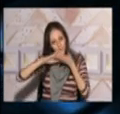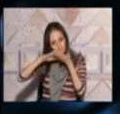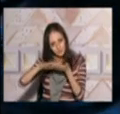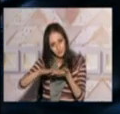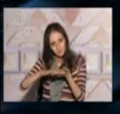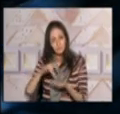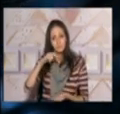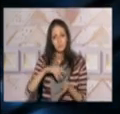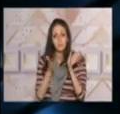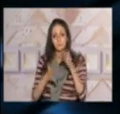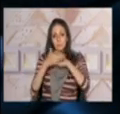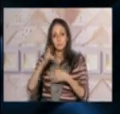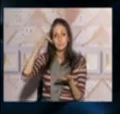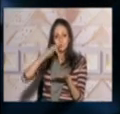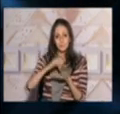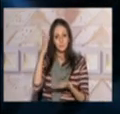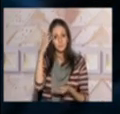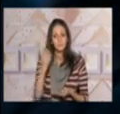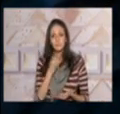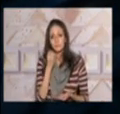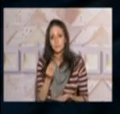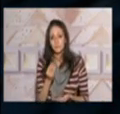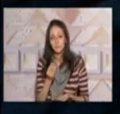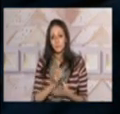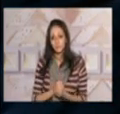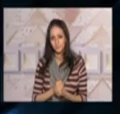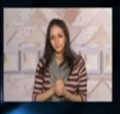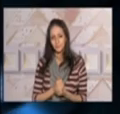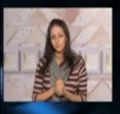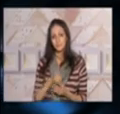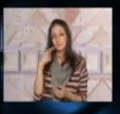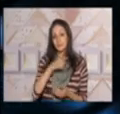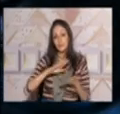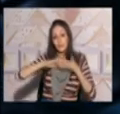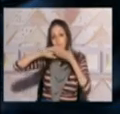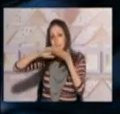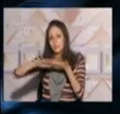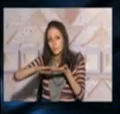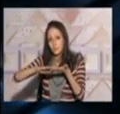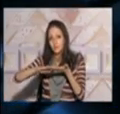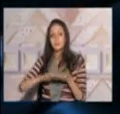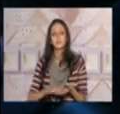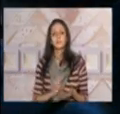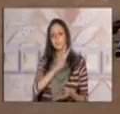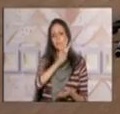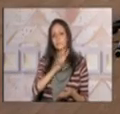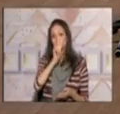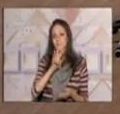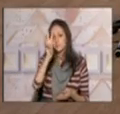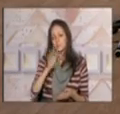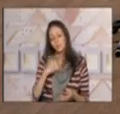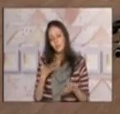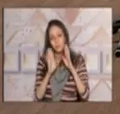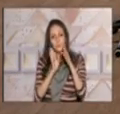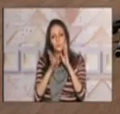في جائزة مخصصة لتقديم الخدمات بطريقة إلكترونية من خلال مواقع أو تطبيقات ذكية. خدمات